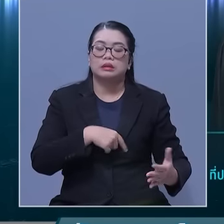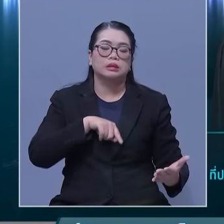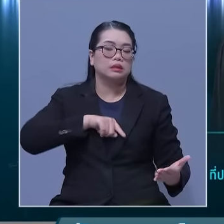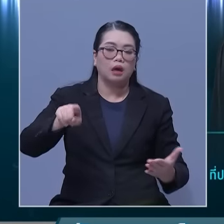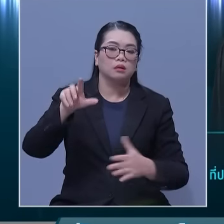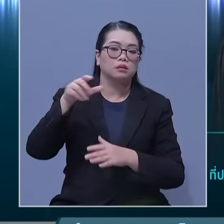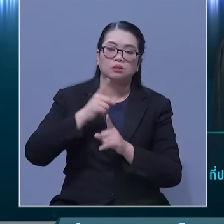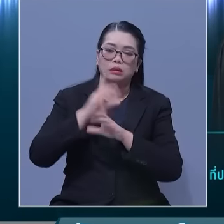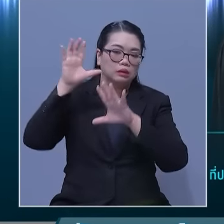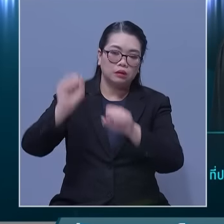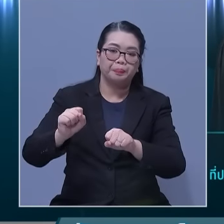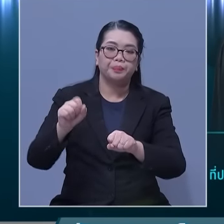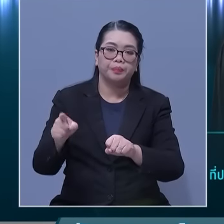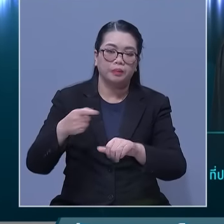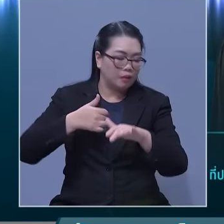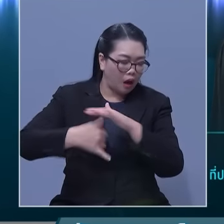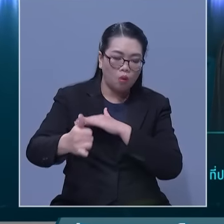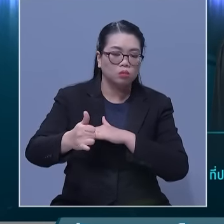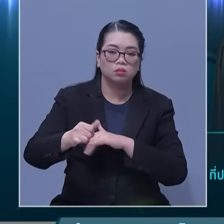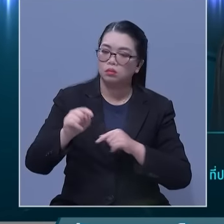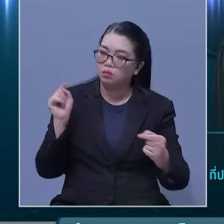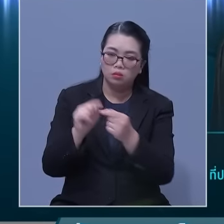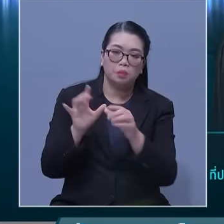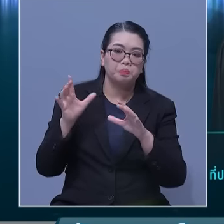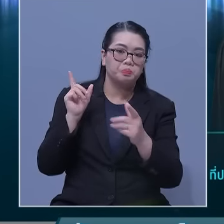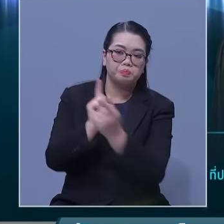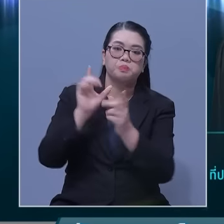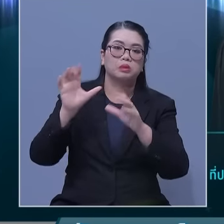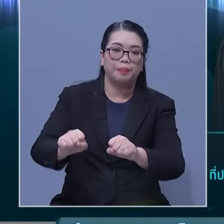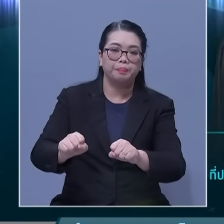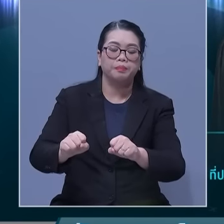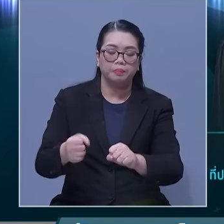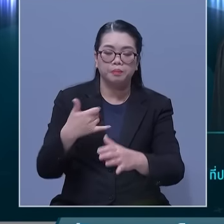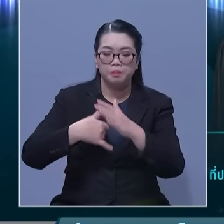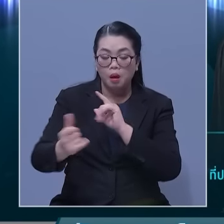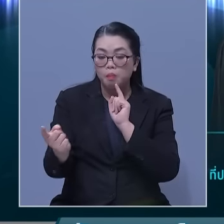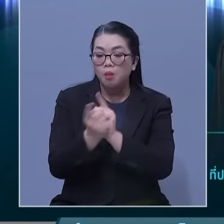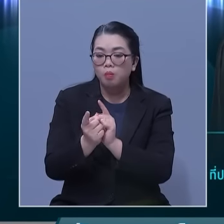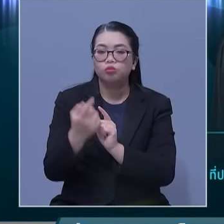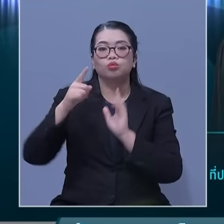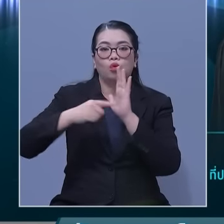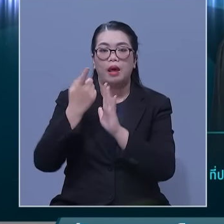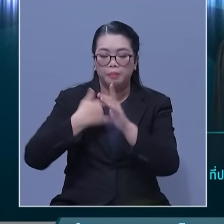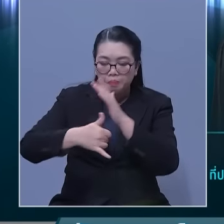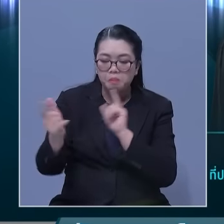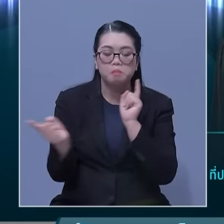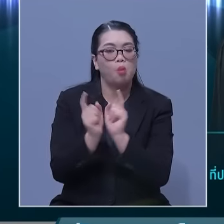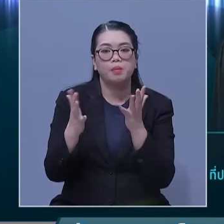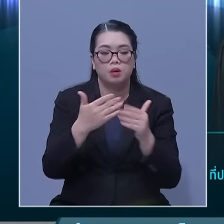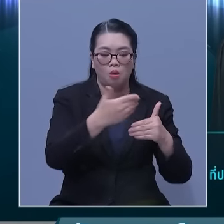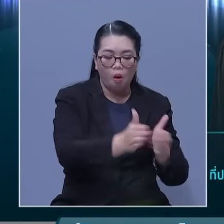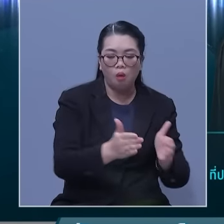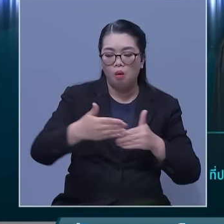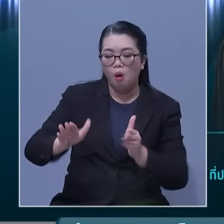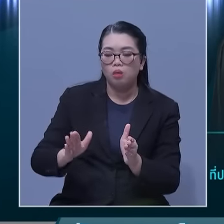บอกว่าโอเคเข้าที่หมายครับนะครับก็เข้าไปแล้วก็พบไม่พบอะไรนะครับใน 2ห้อง